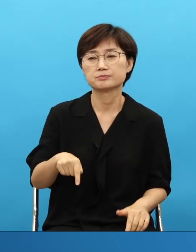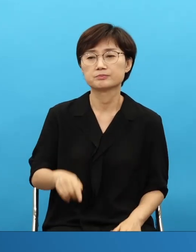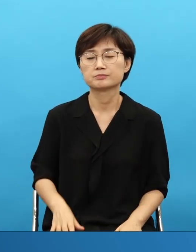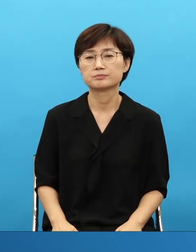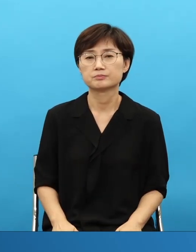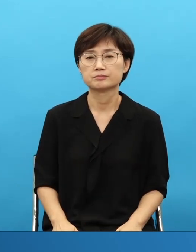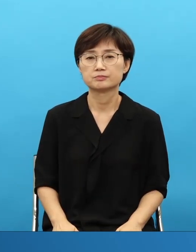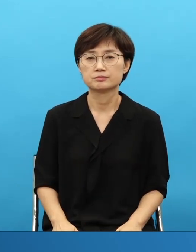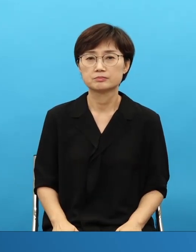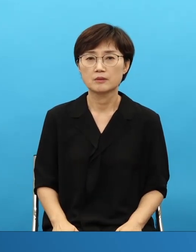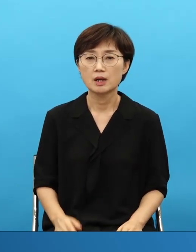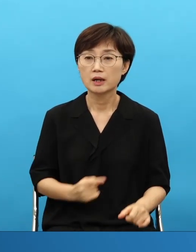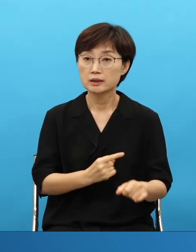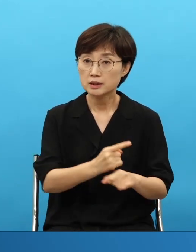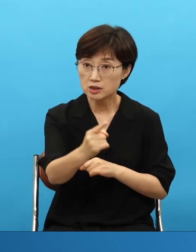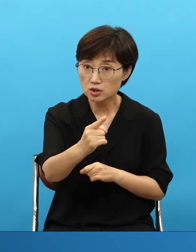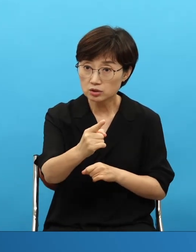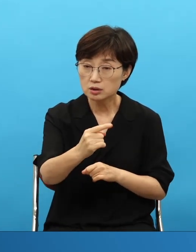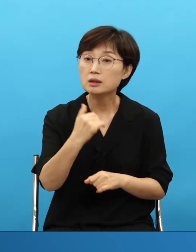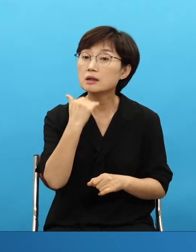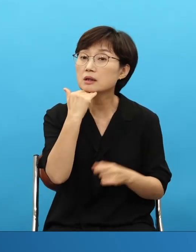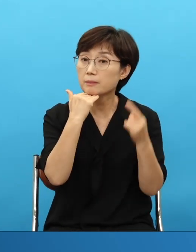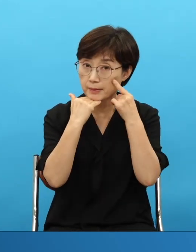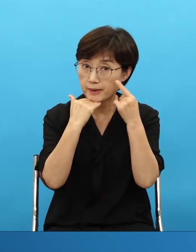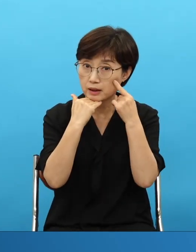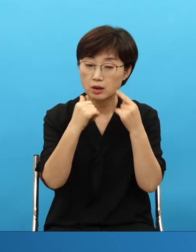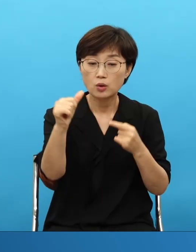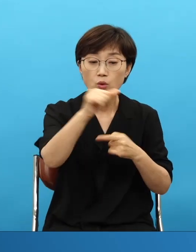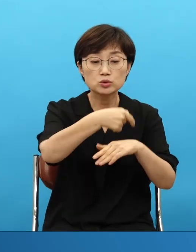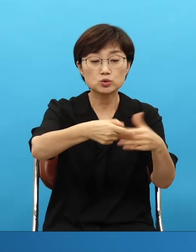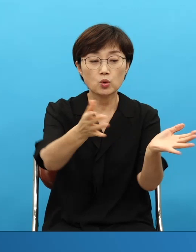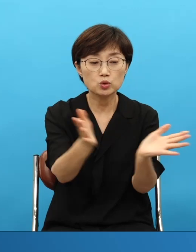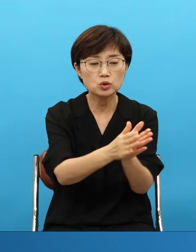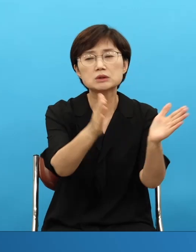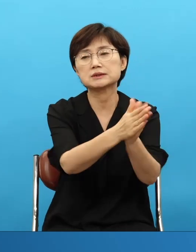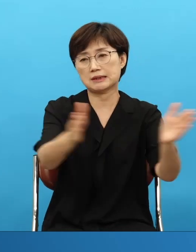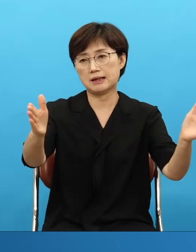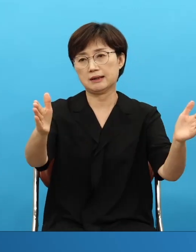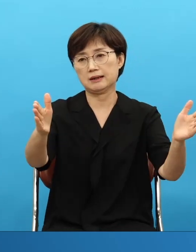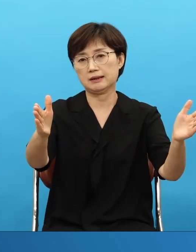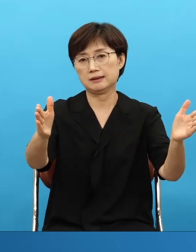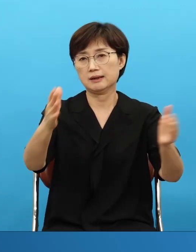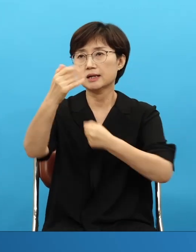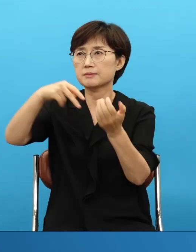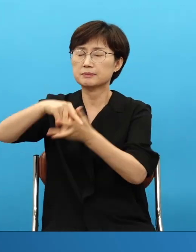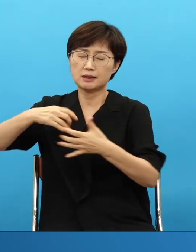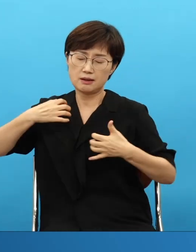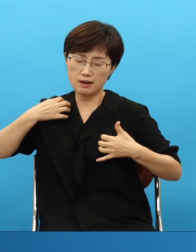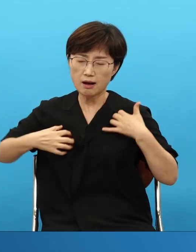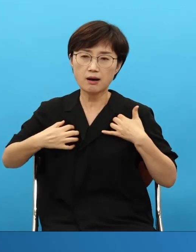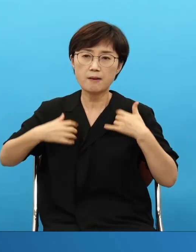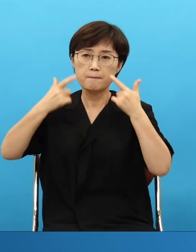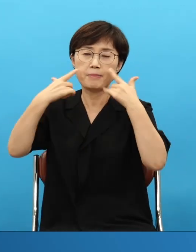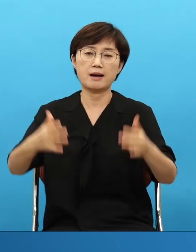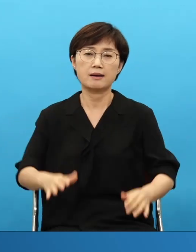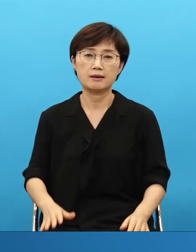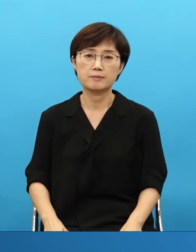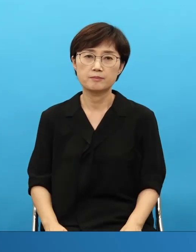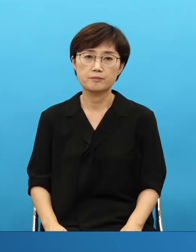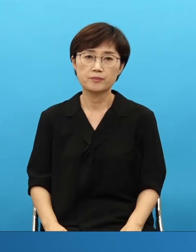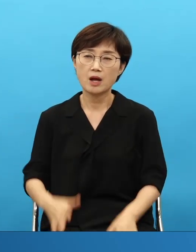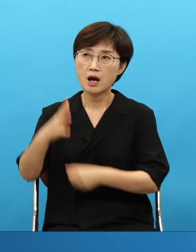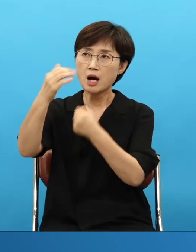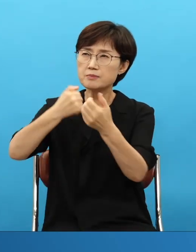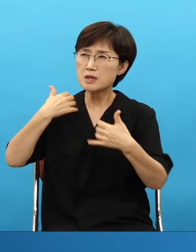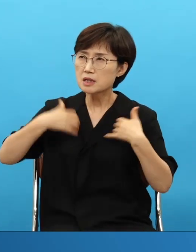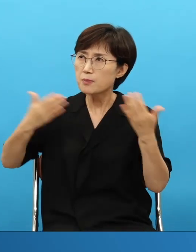내년에 난리 날 겁니다. 来年会兴起更大。 하나님이 가장 기뻐하시는 것을 해야 돼요. 我们要去做神最喜。 그러려고 하면 이 힘이